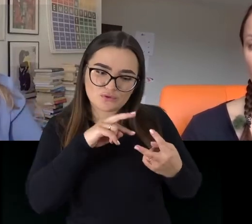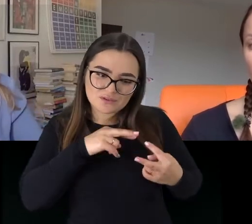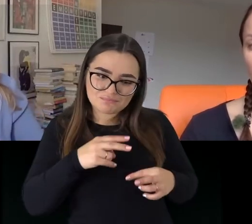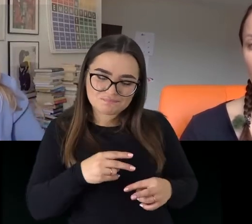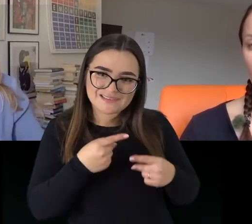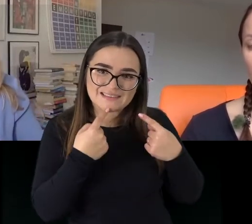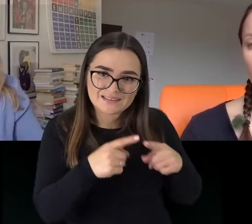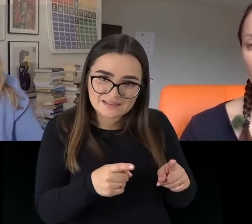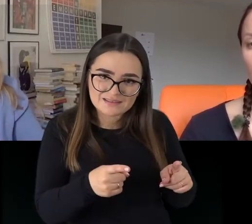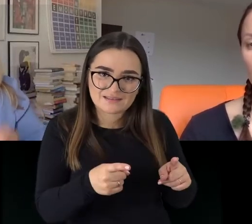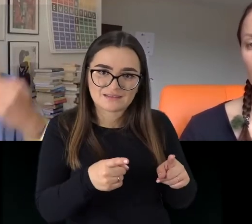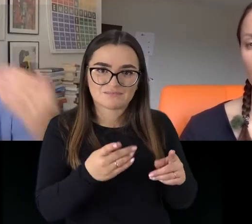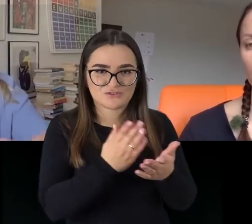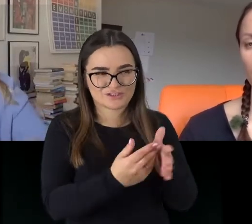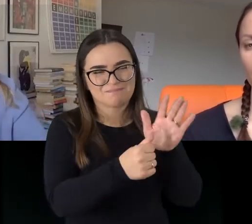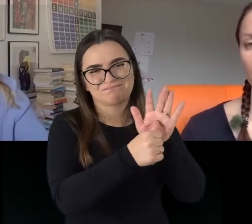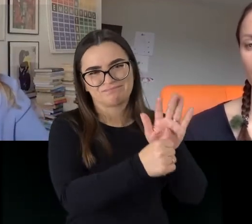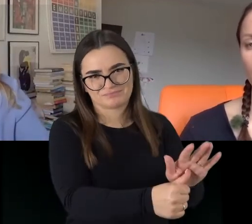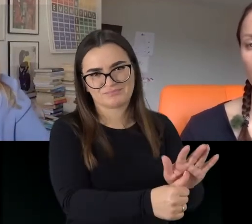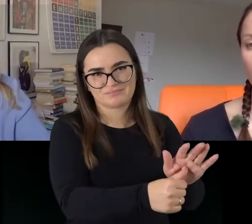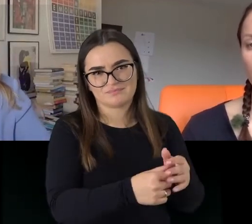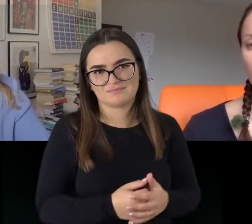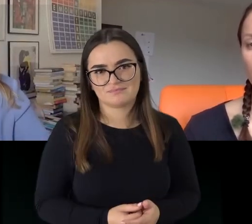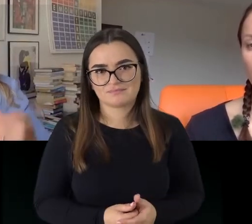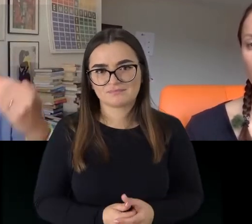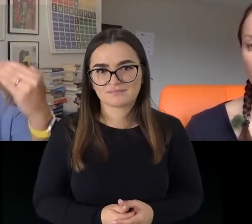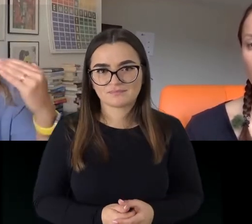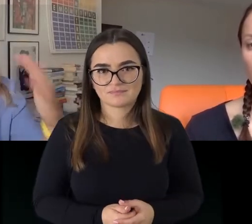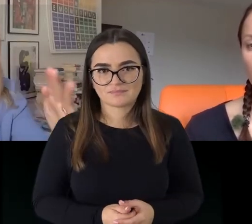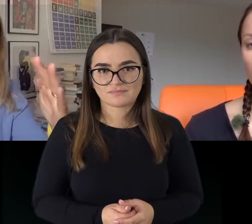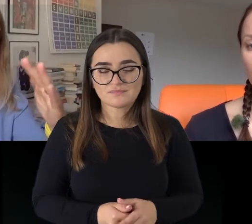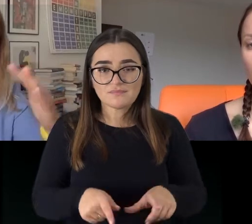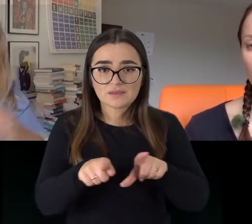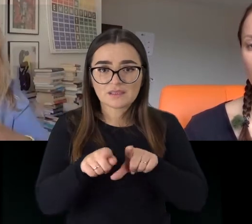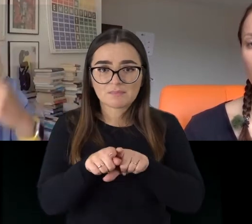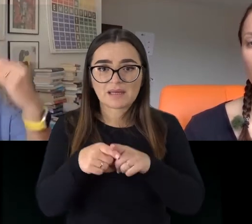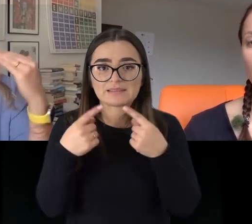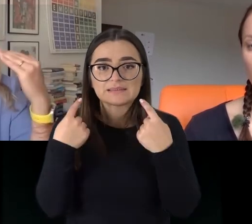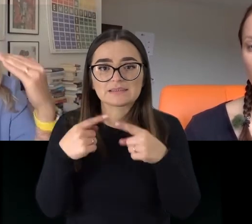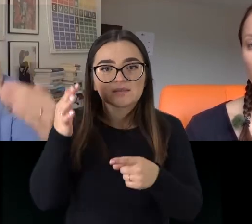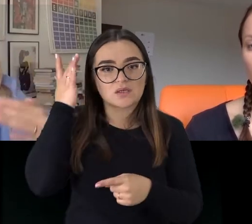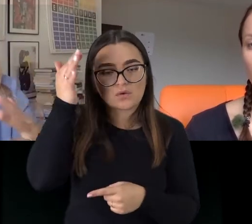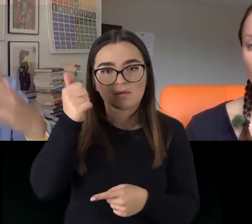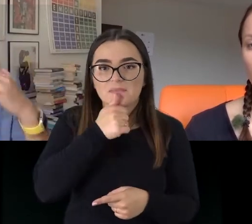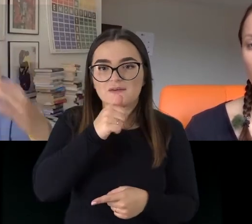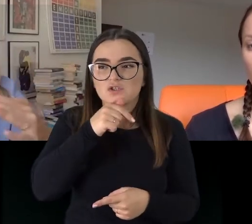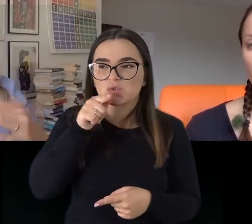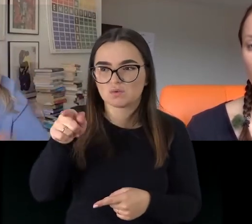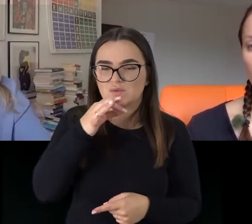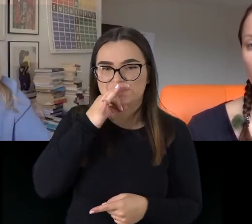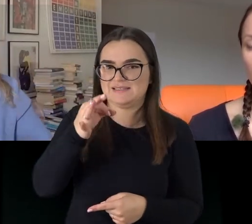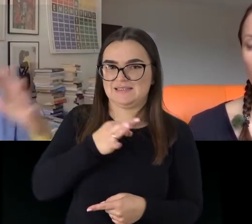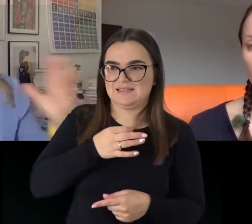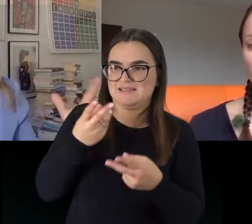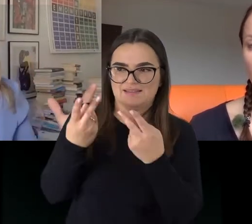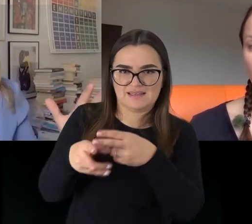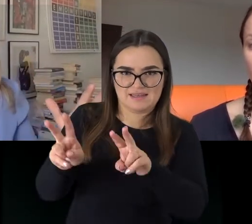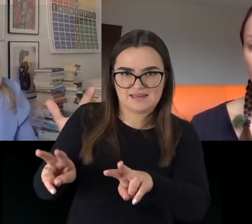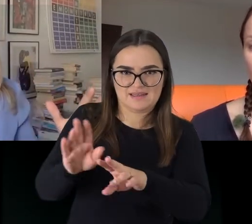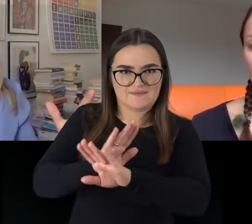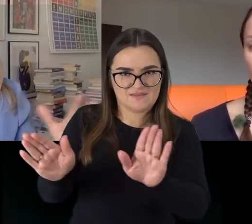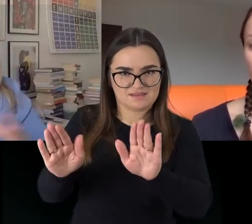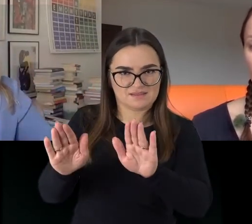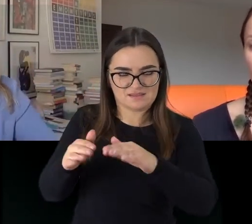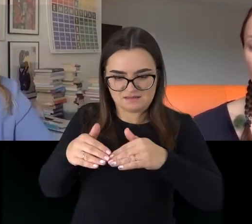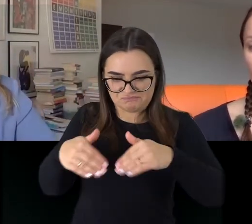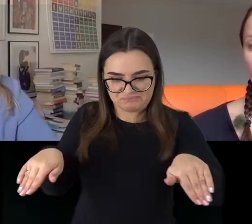ir nebevertinu kito atžvilgio. Ne? Jau tu man čia nesakysi. Tai yra visiškas susiliejimas arba atsiribojimas.